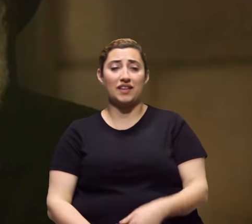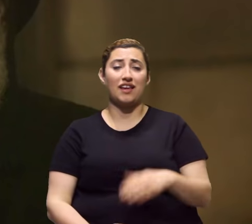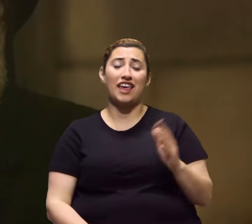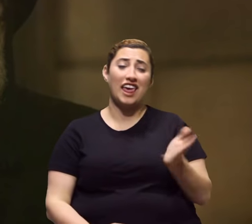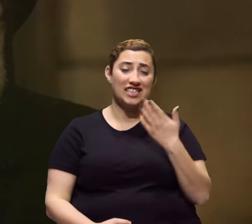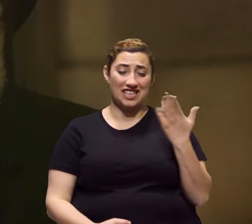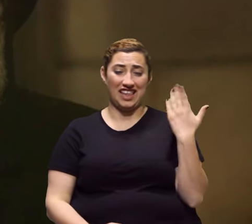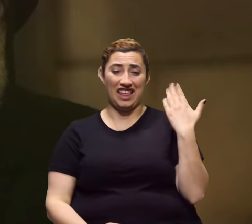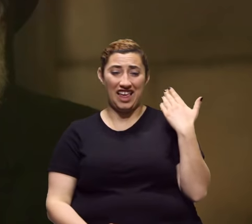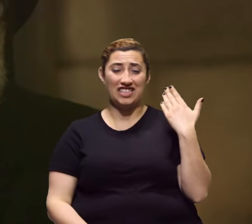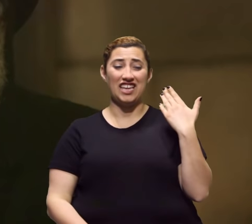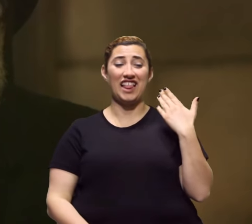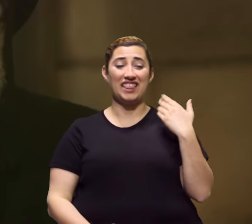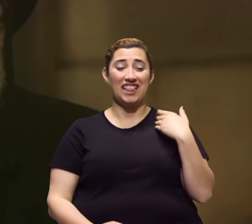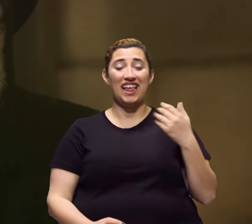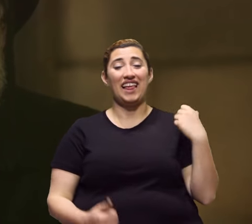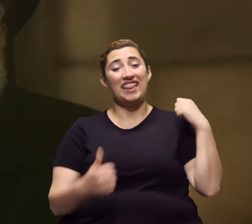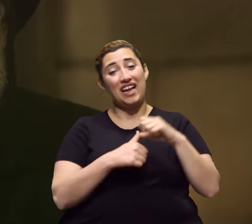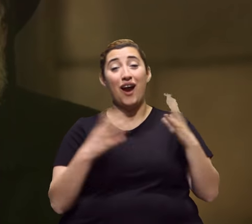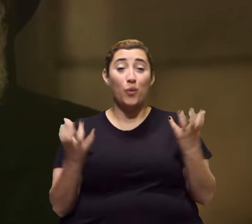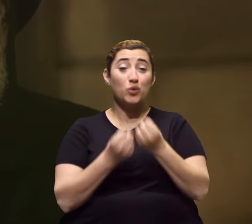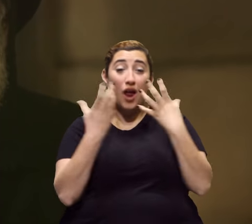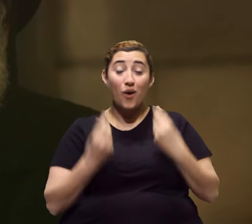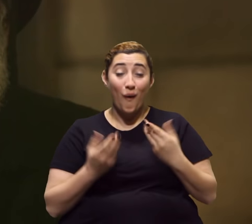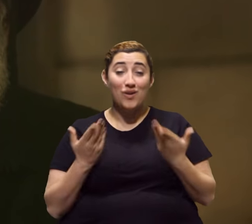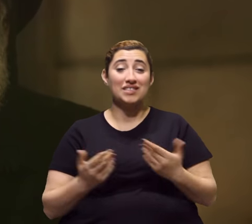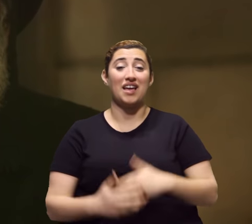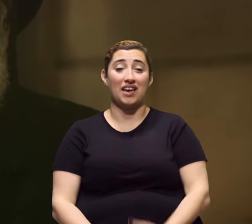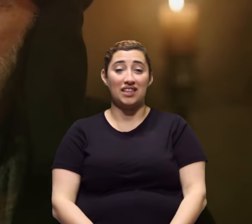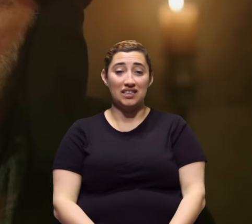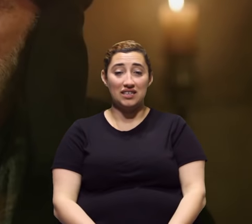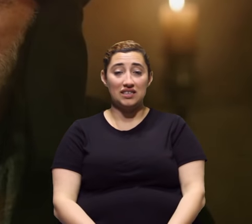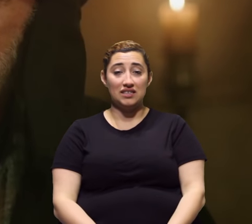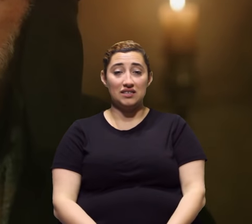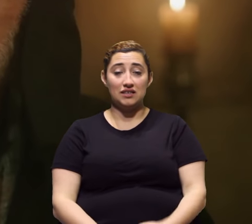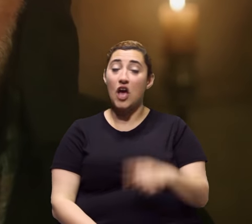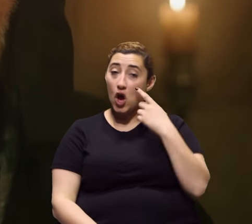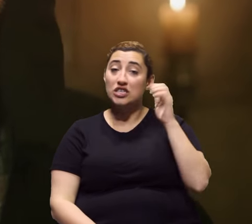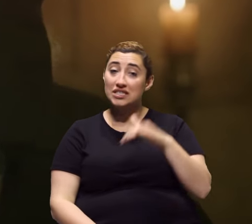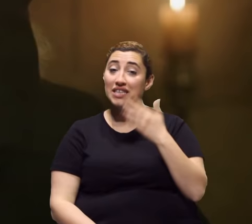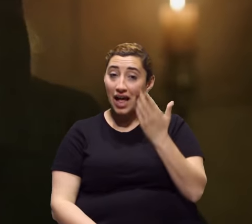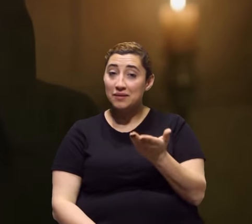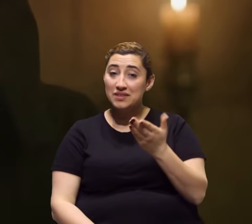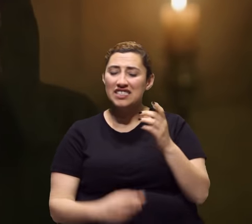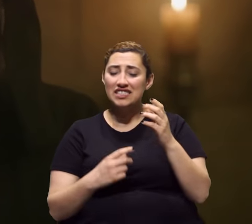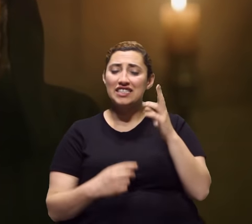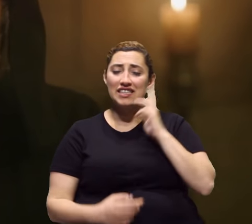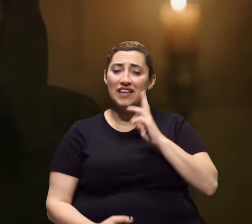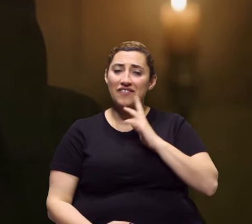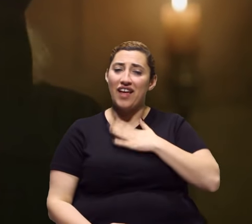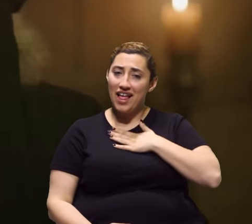Keşke geçen günleri geri kaytarmak mümkün olaydı. Hoş gelmişsiniz,